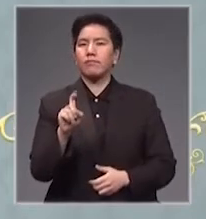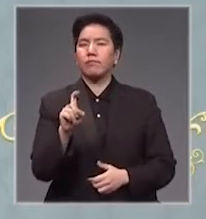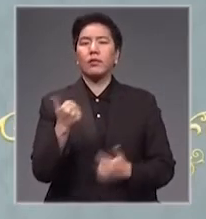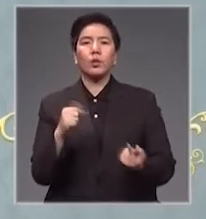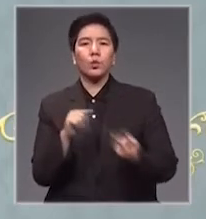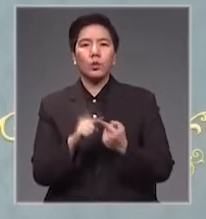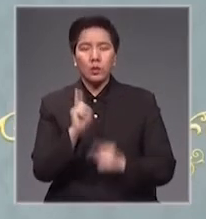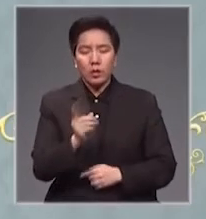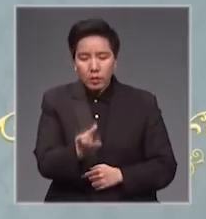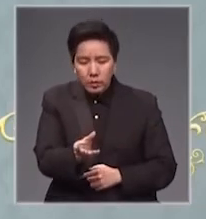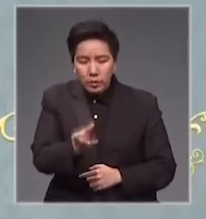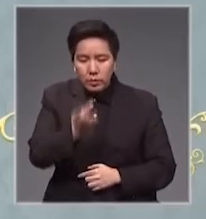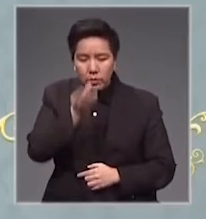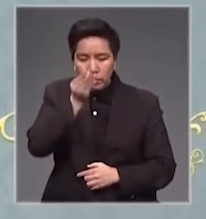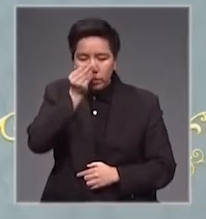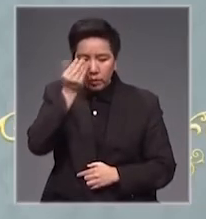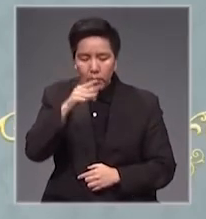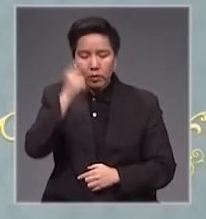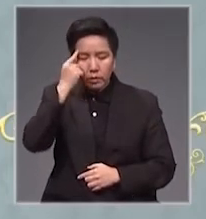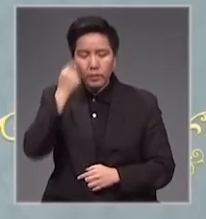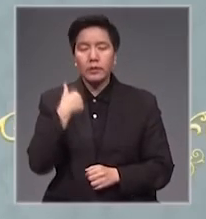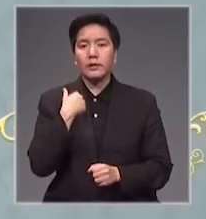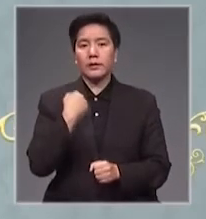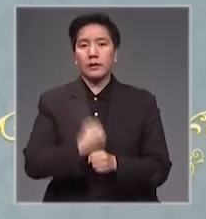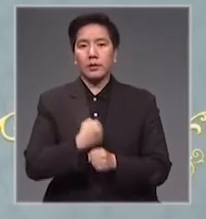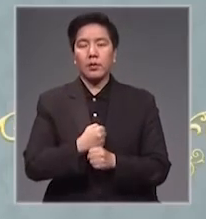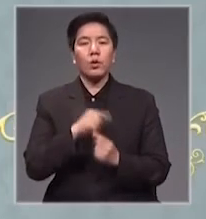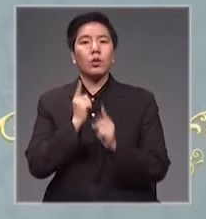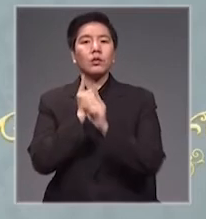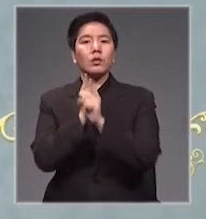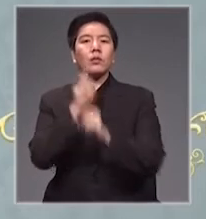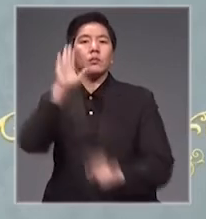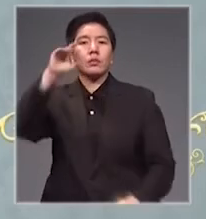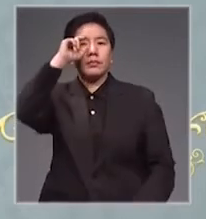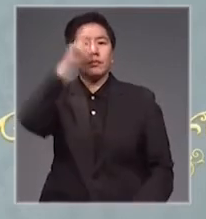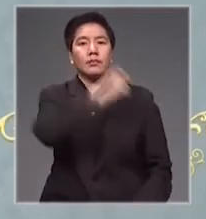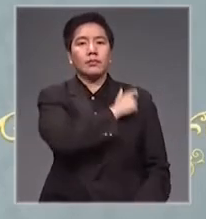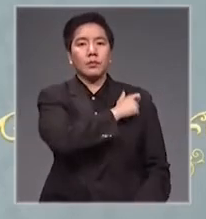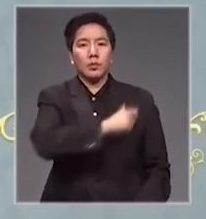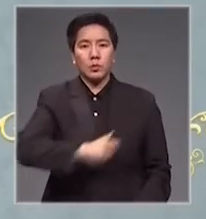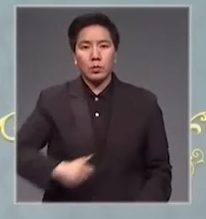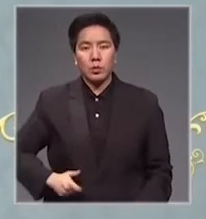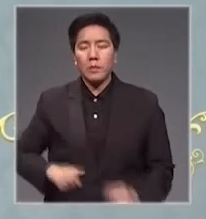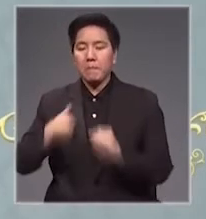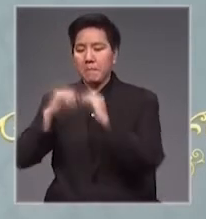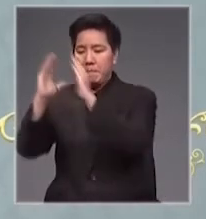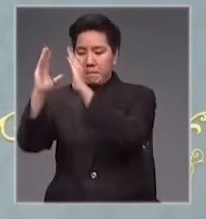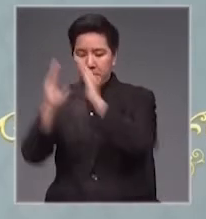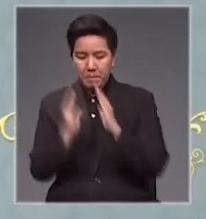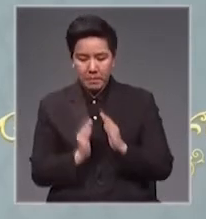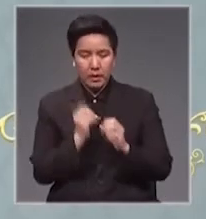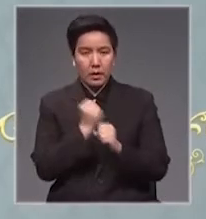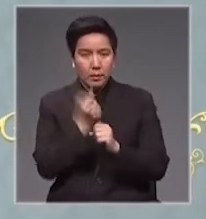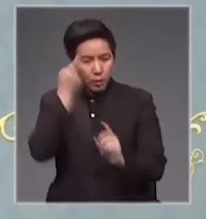การเรียนรู้เพื่อนำไปสู่การปฏิบัติโดยใช้หลักการของศาสตร์พระราชาเป็นพื้นฐานเป็นเข็มทิศนำทางซึ่งต้องใช้การประยุกต์ให้ต